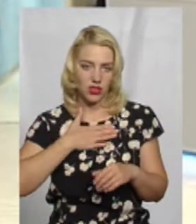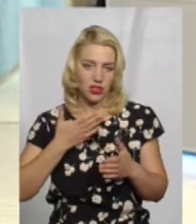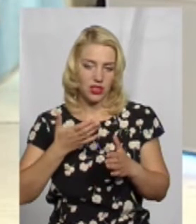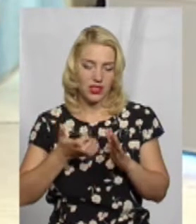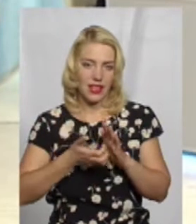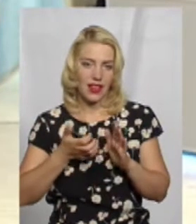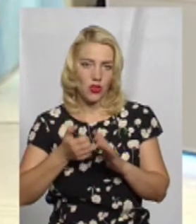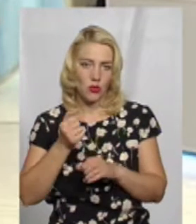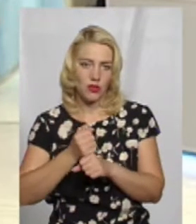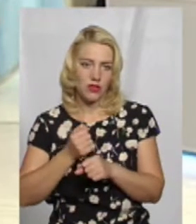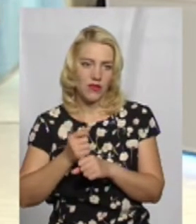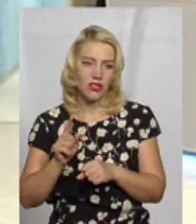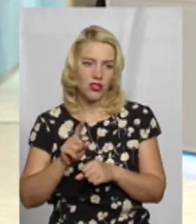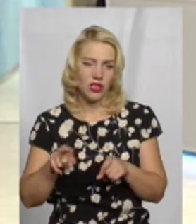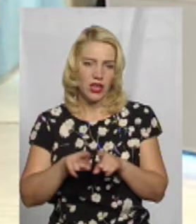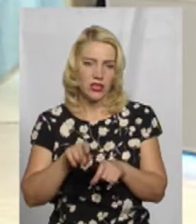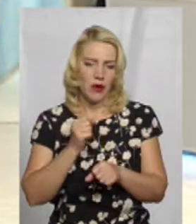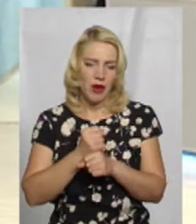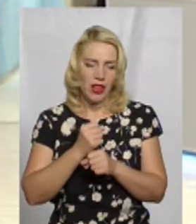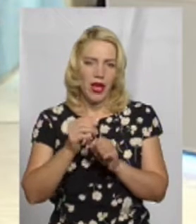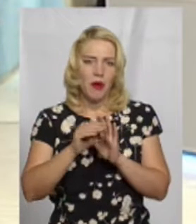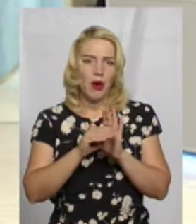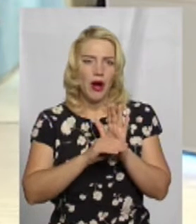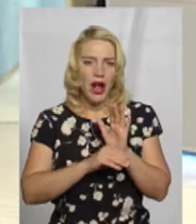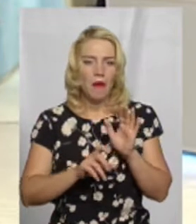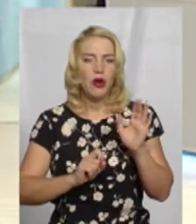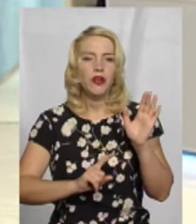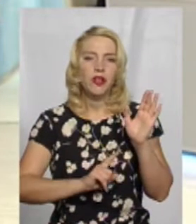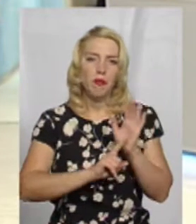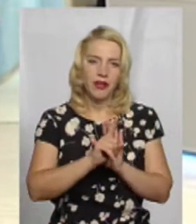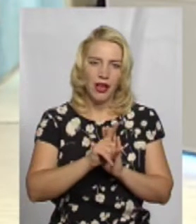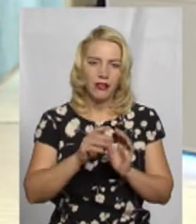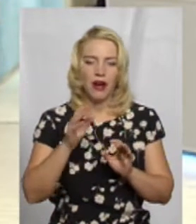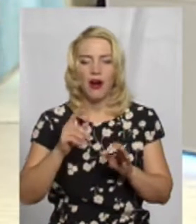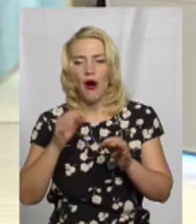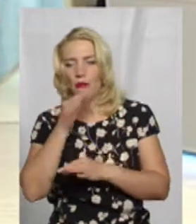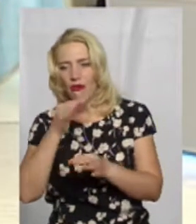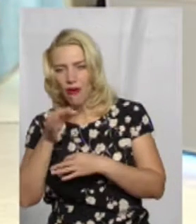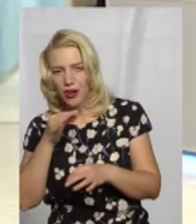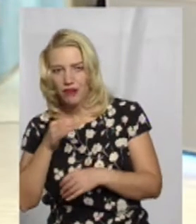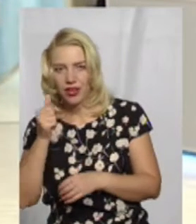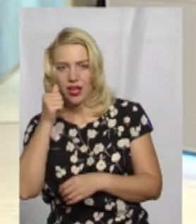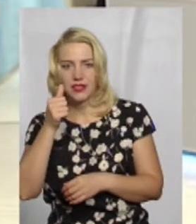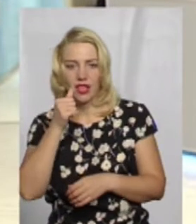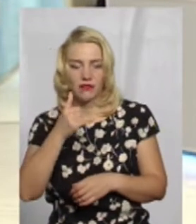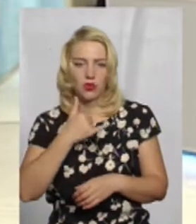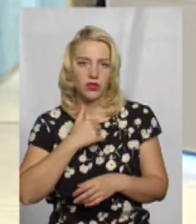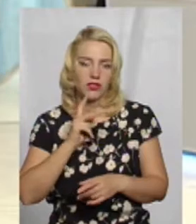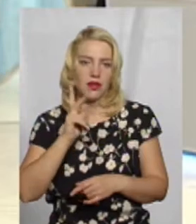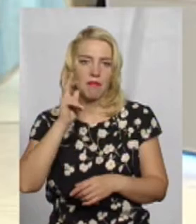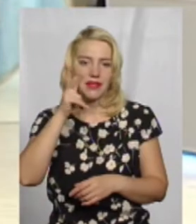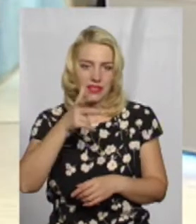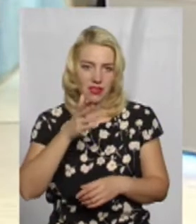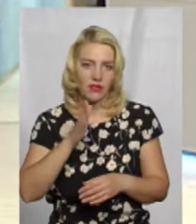якісь недопрацювання, що ми так склали програму. Спочатку почали обговорювати, а завтра в нас і